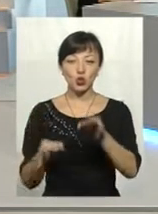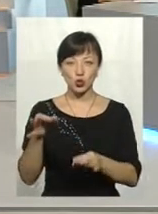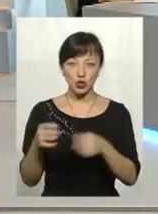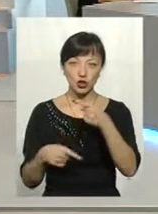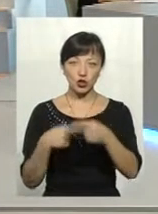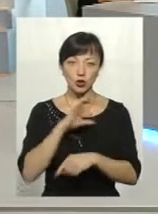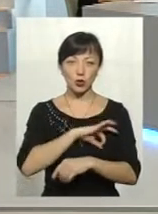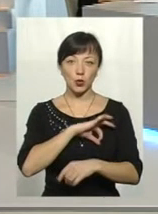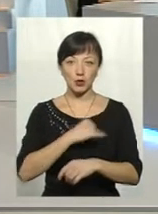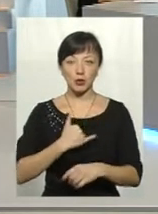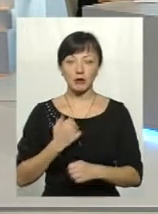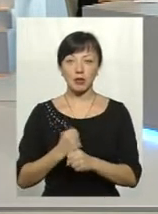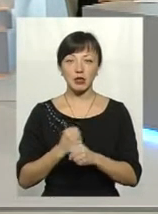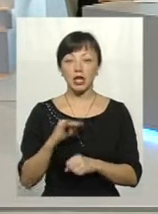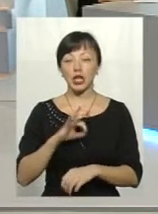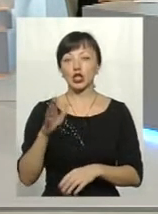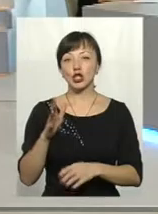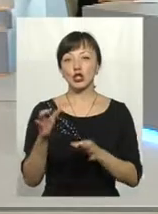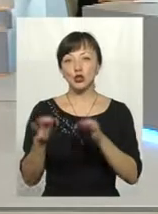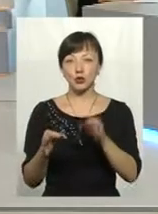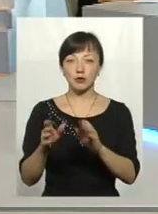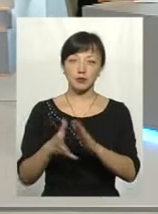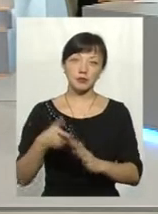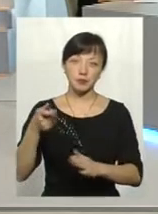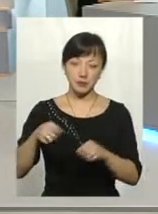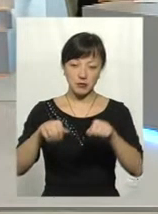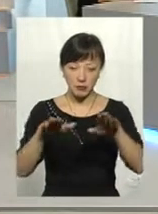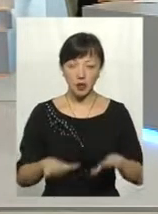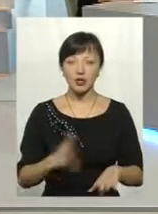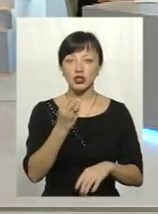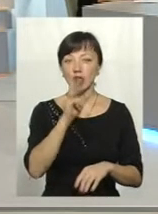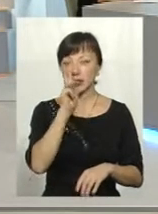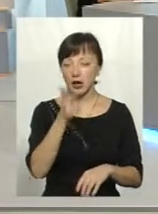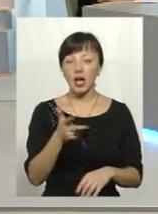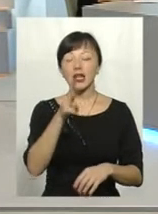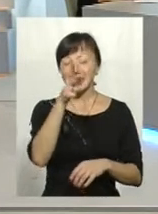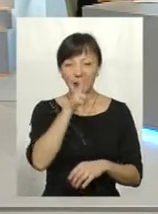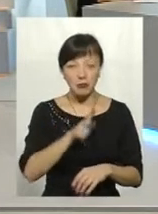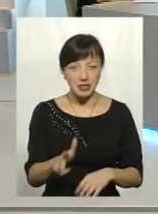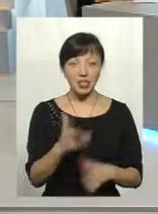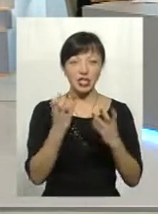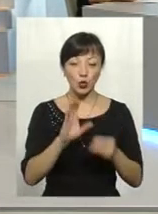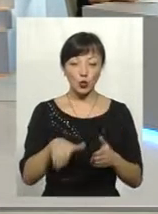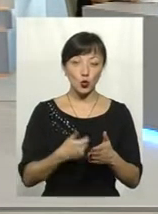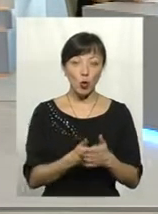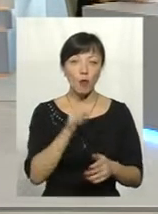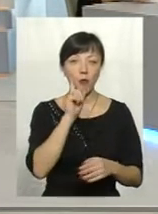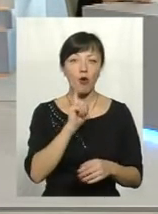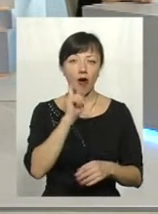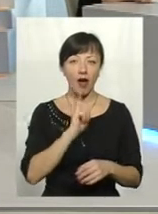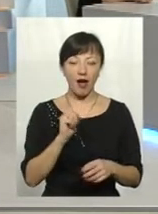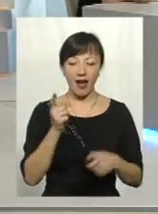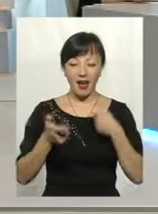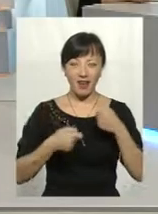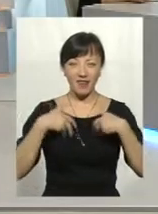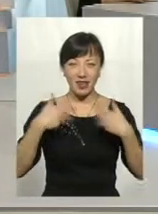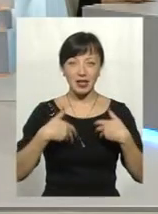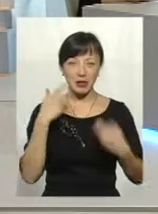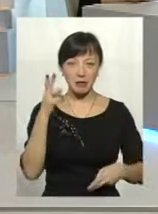який працює у нас, і суд виносить ухвалу ще на 3 місяці. І так до тих пір, поки хворий не буде